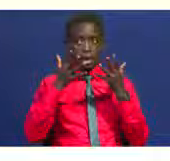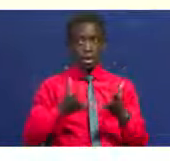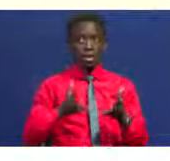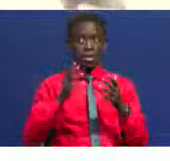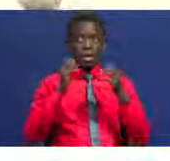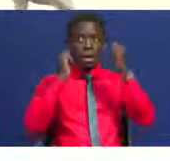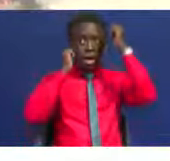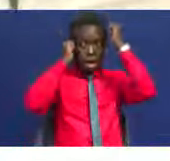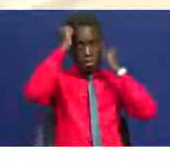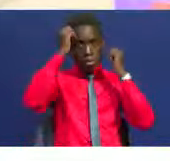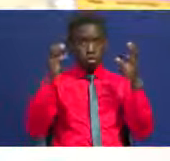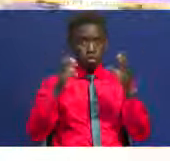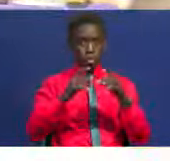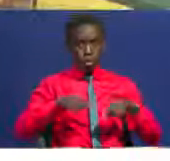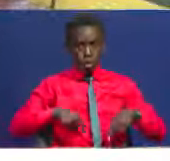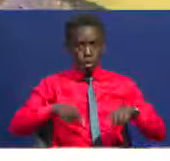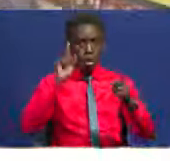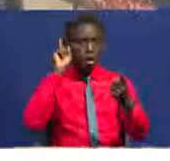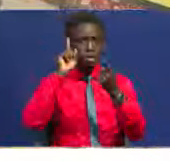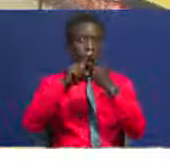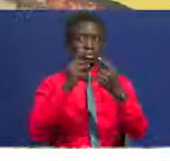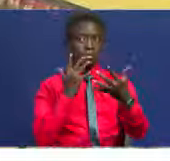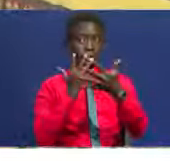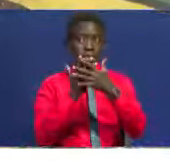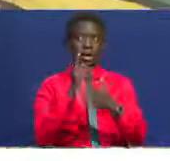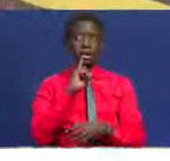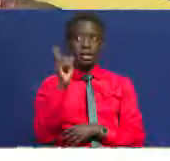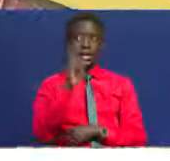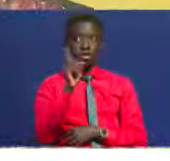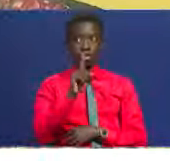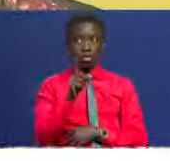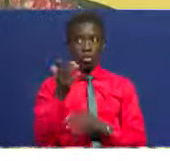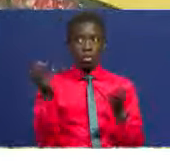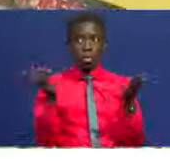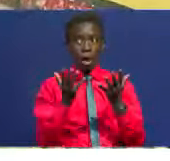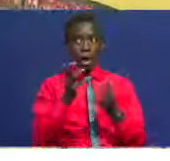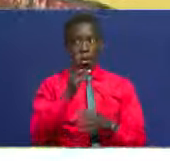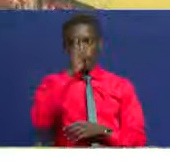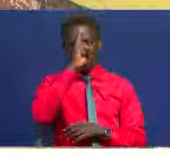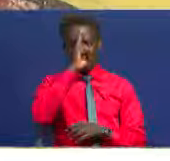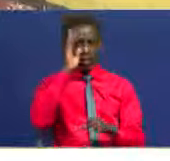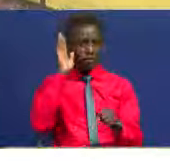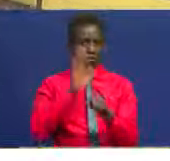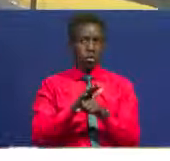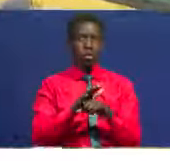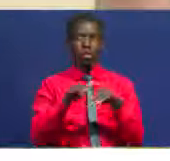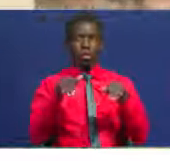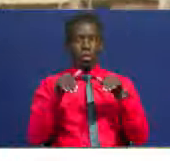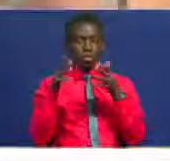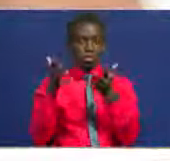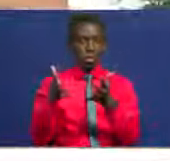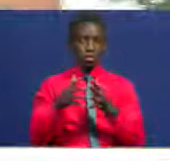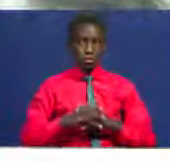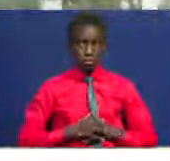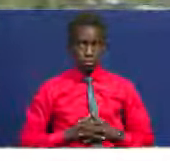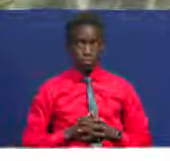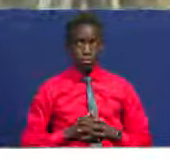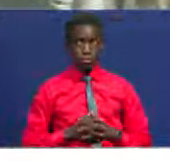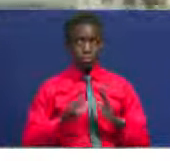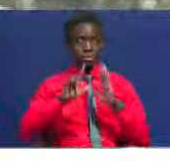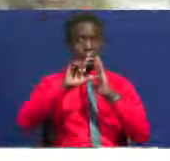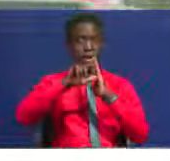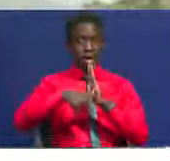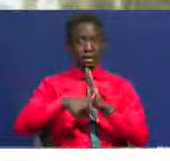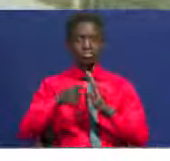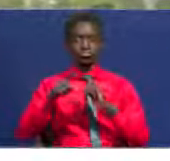baadaye ulielekea hadi gereza la Nairobi, ambako maafisa wengi wa polisi walikuwa wameshika doria. Baadaye